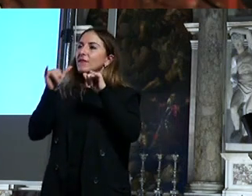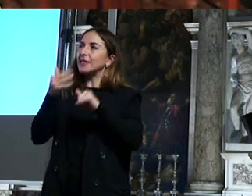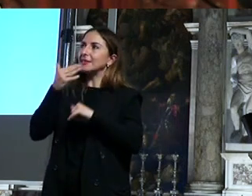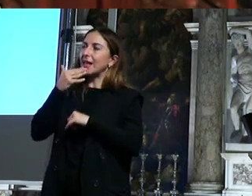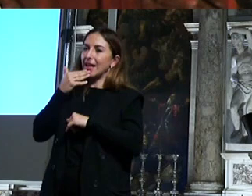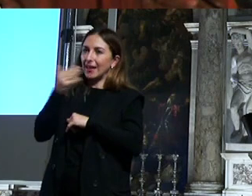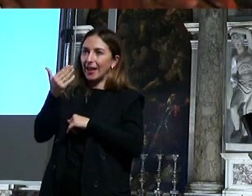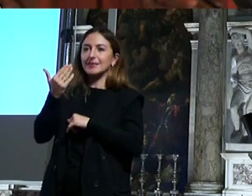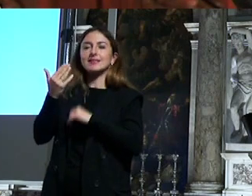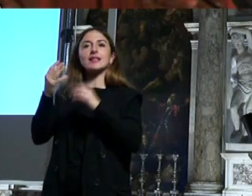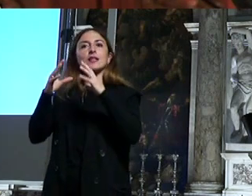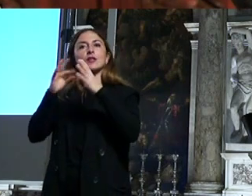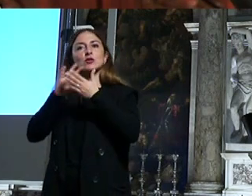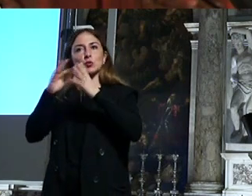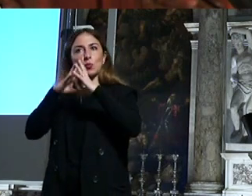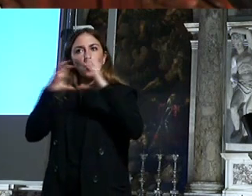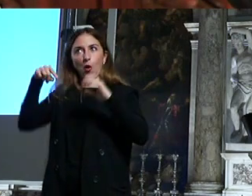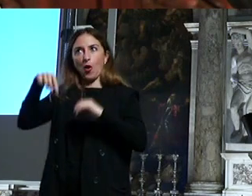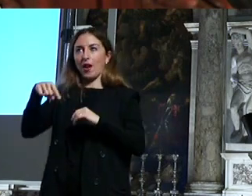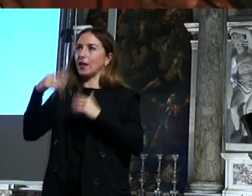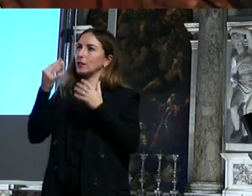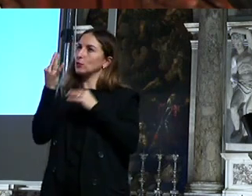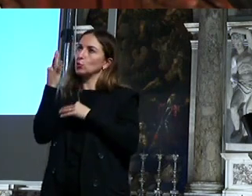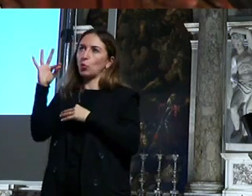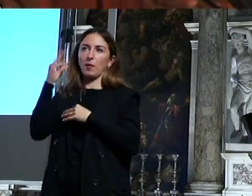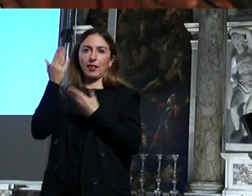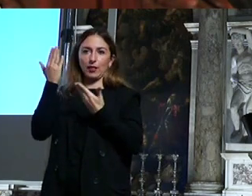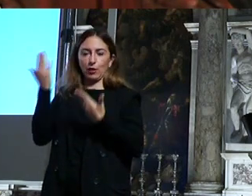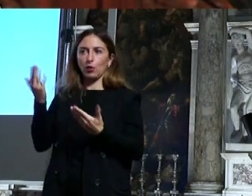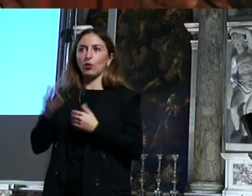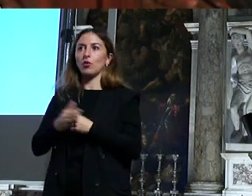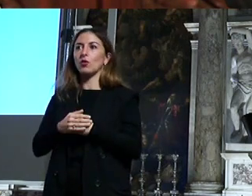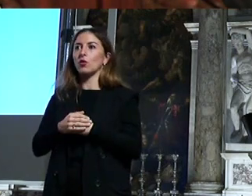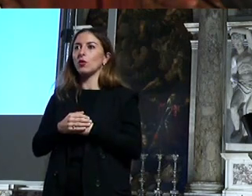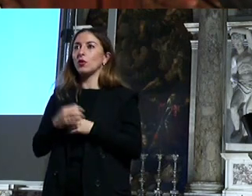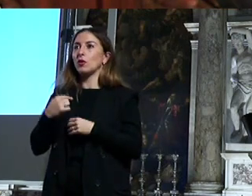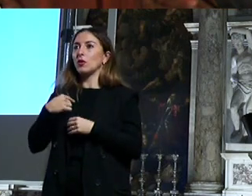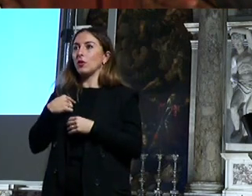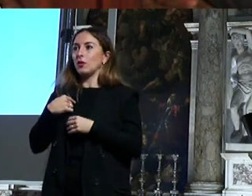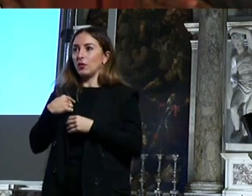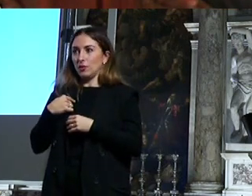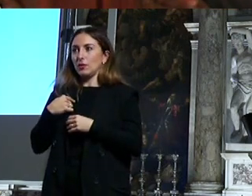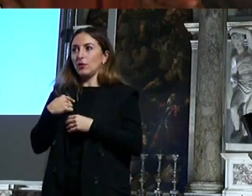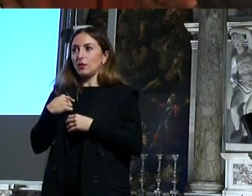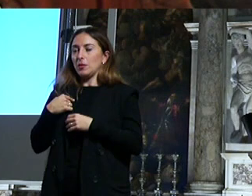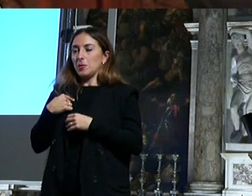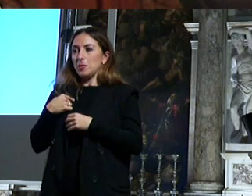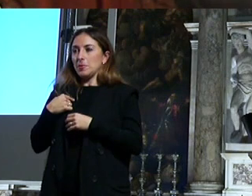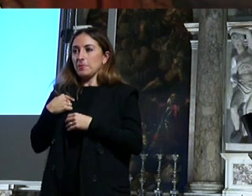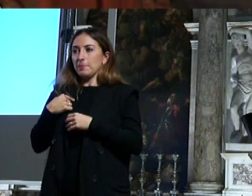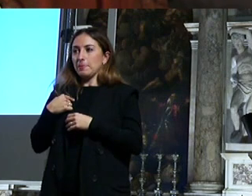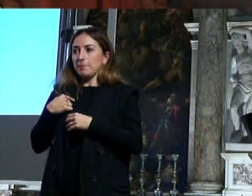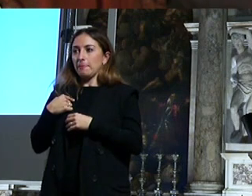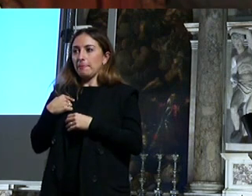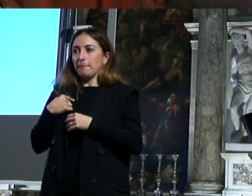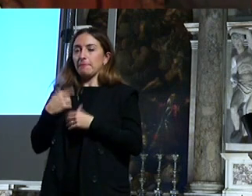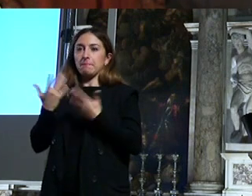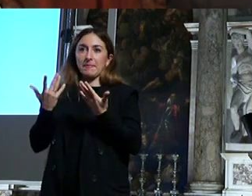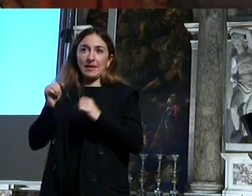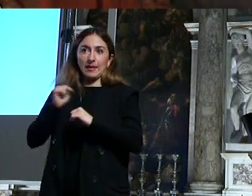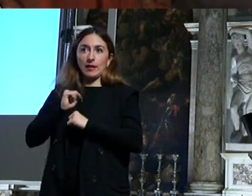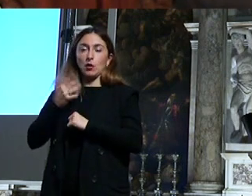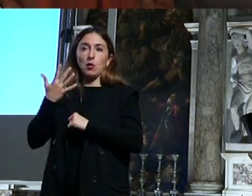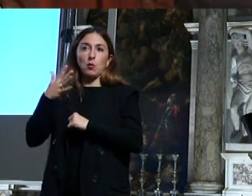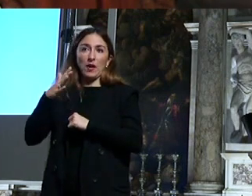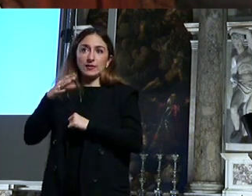grazie. San Rocco, stupendo. Credo che San Rocco ci dà una, quasi un obbligo